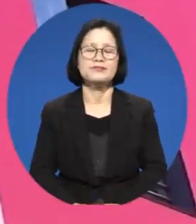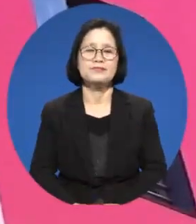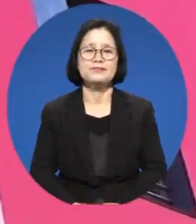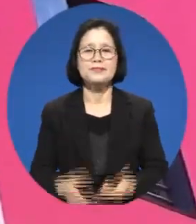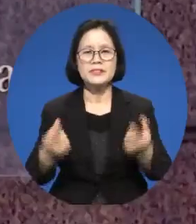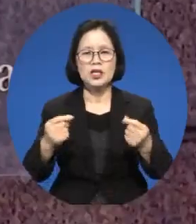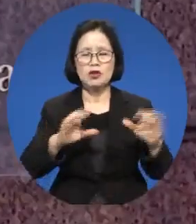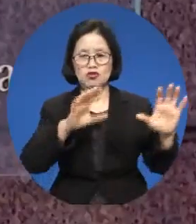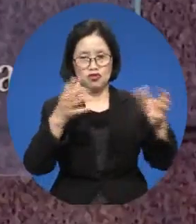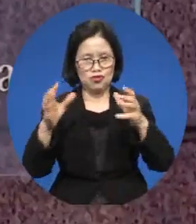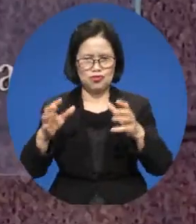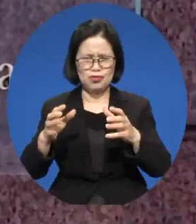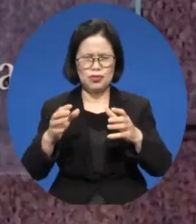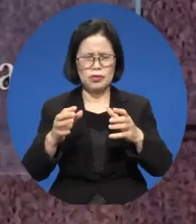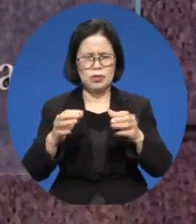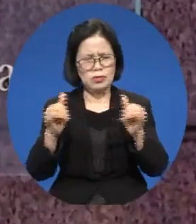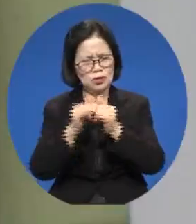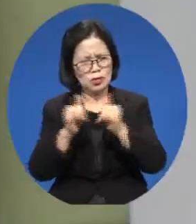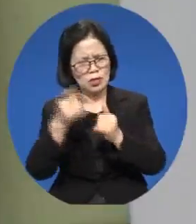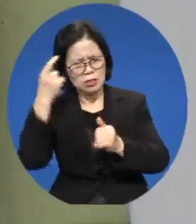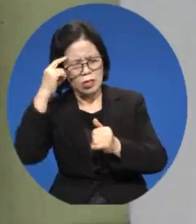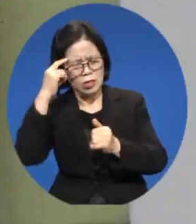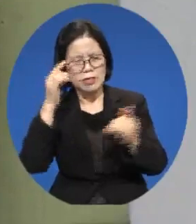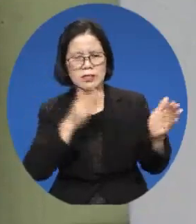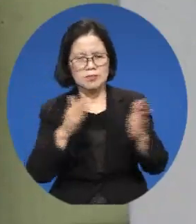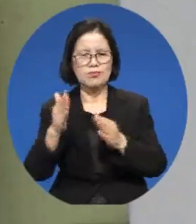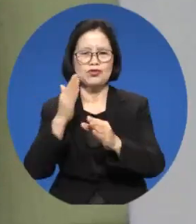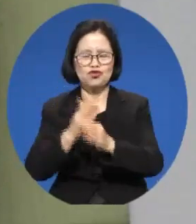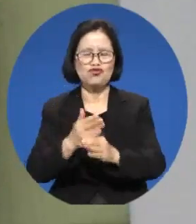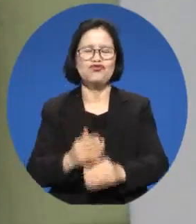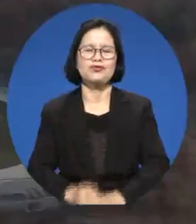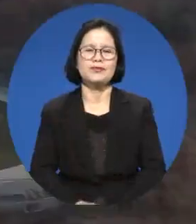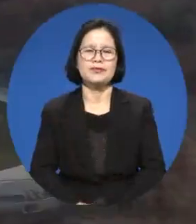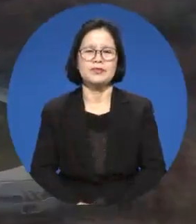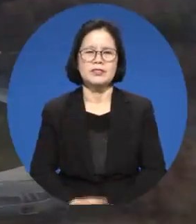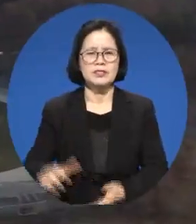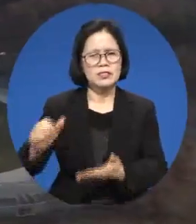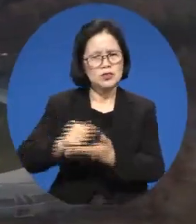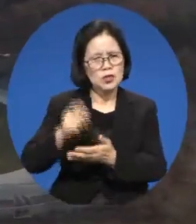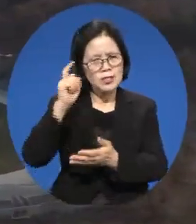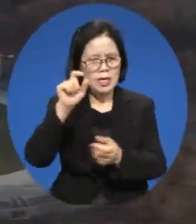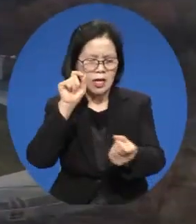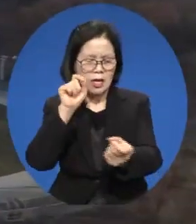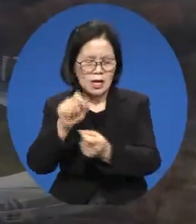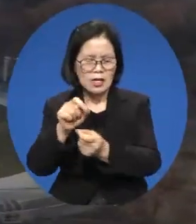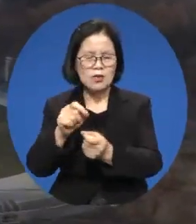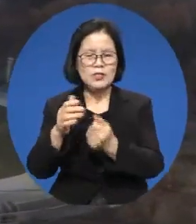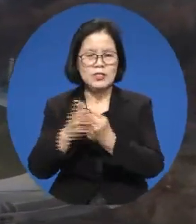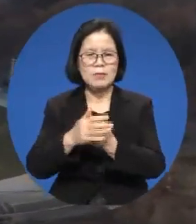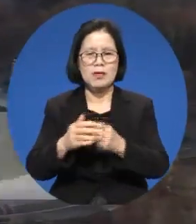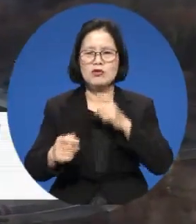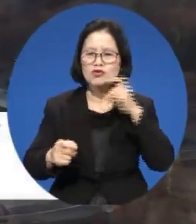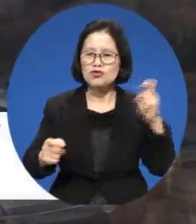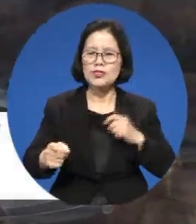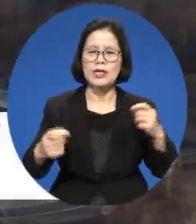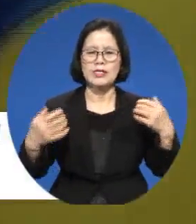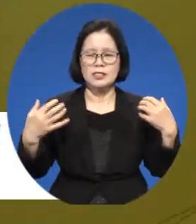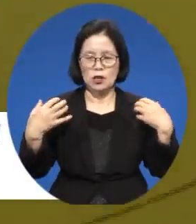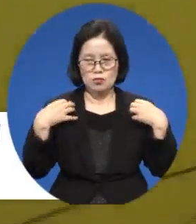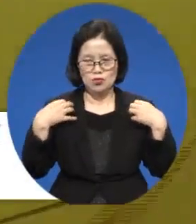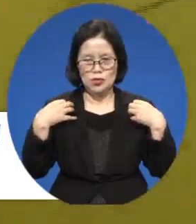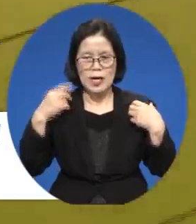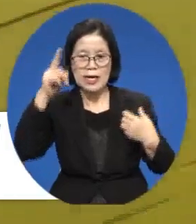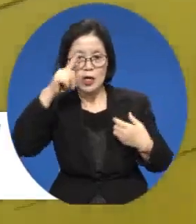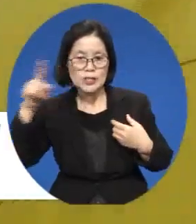이처럼 가꾸기 최악의 시나리오에 대비한 은 상황 침공 예상 일에 가까워지며 우크라이나 정부가 러시아의